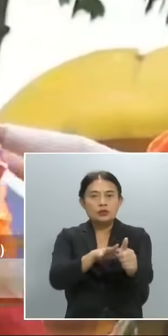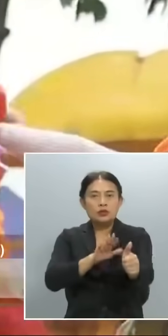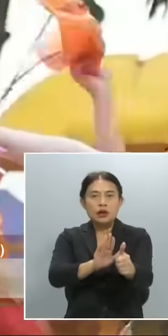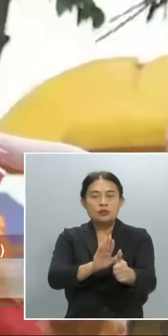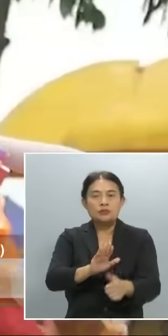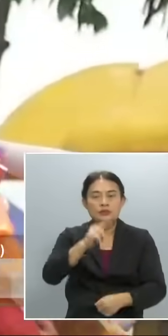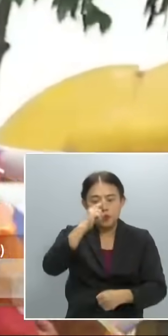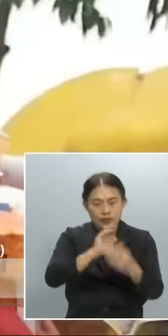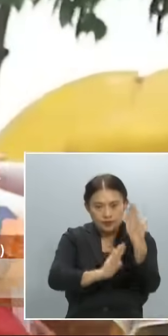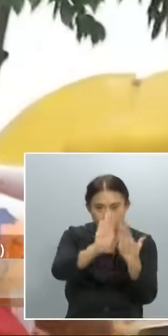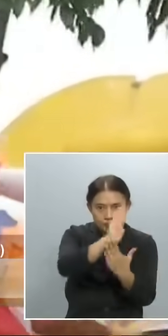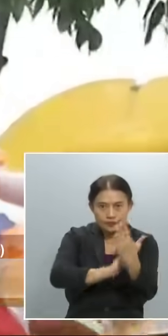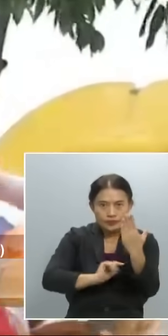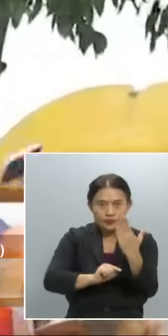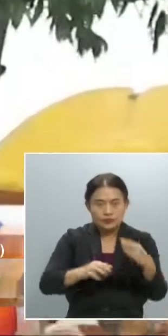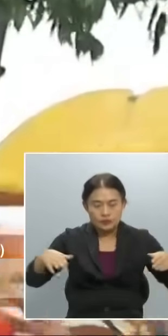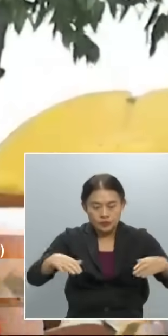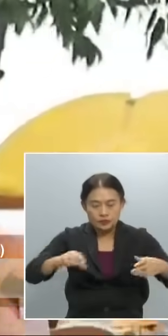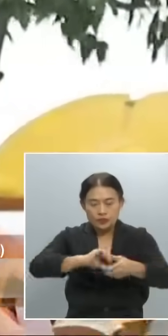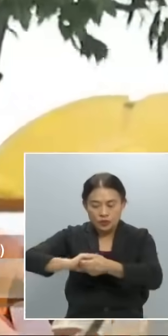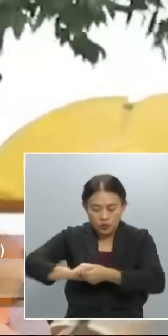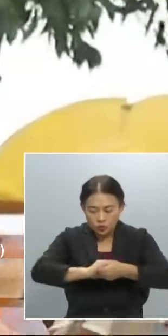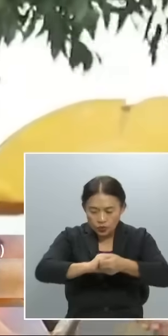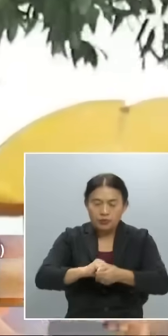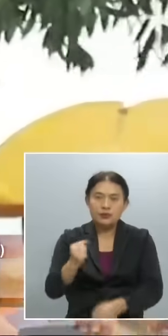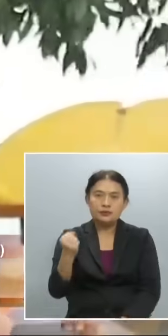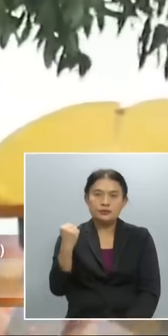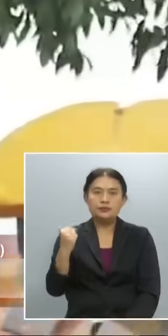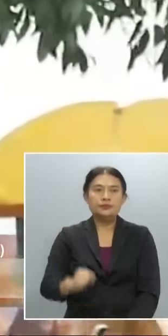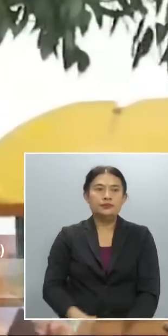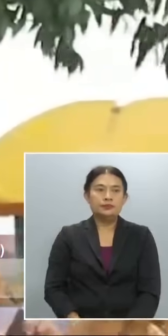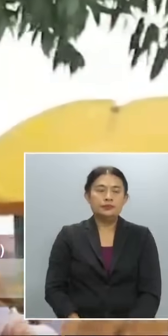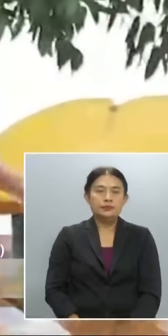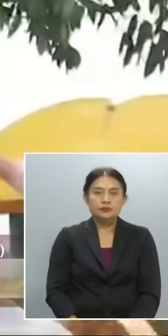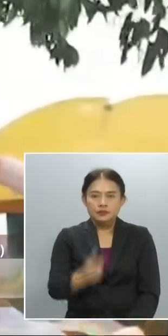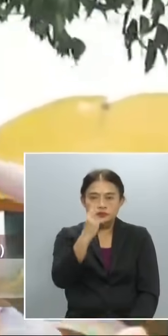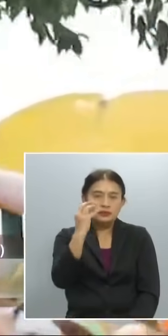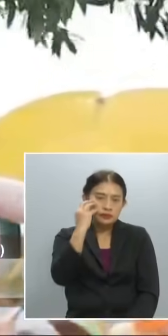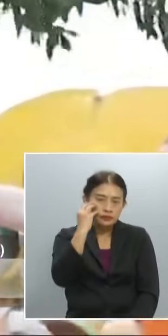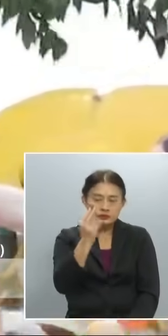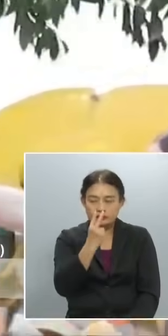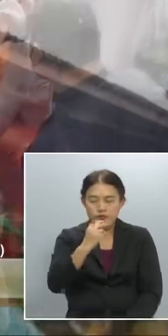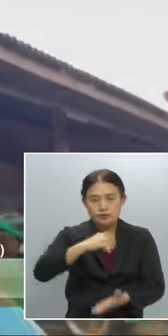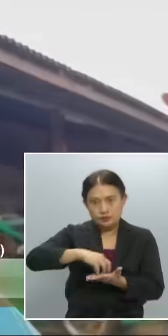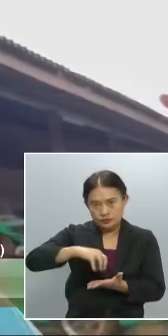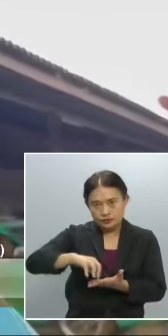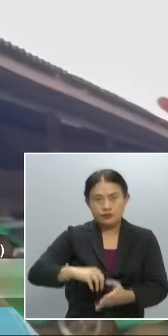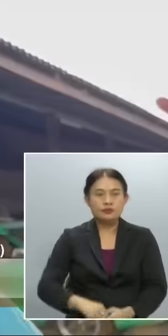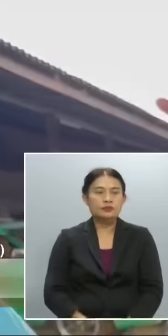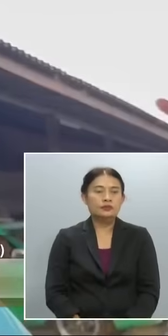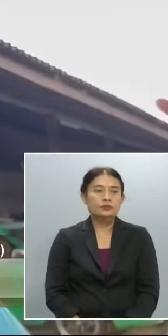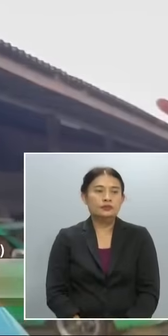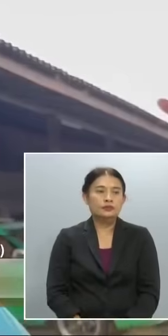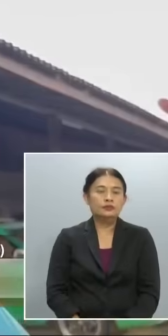มืองจะต้องรวมให้เป็นปึกแผ่นให้ได้อ่ะไปฟังเสียงคุณพิธาช่วงนี้ดูฮะ ครับผมก็